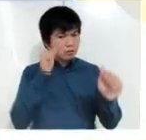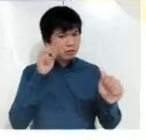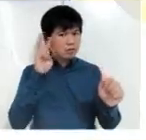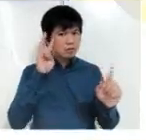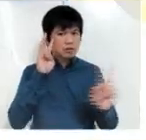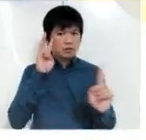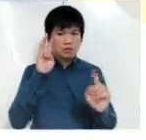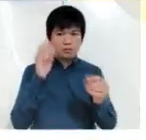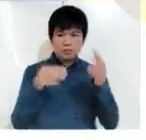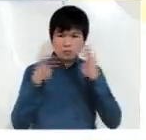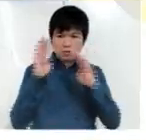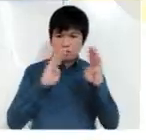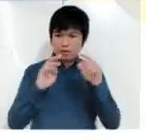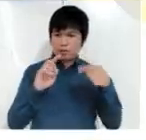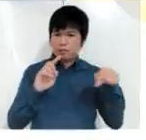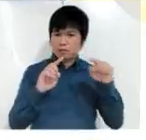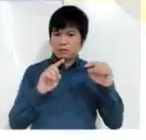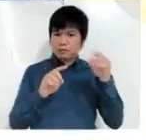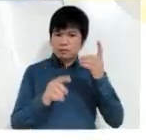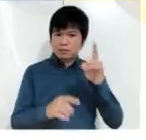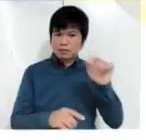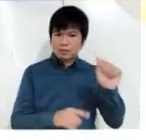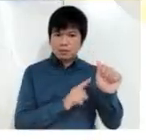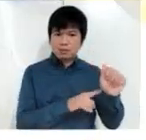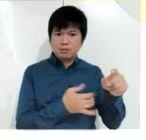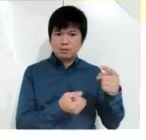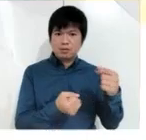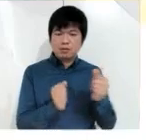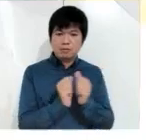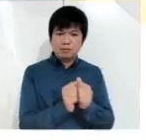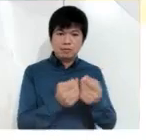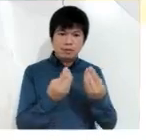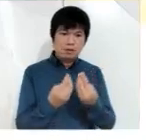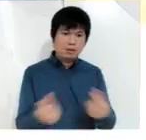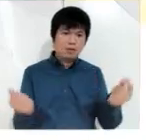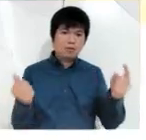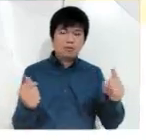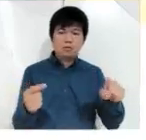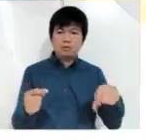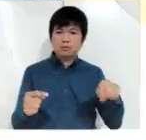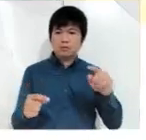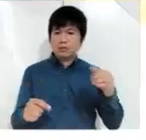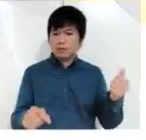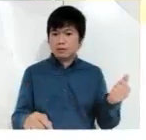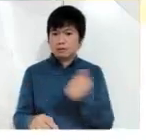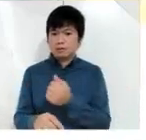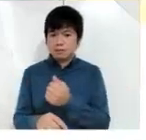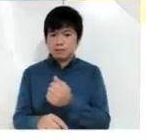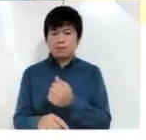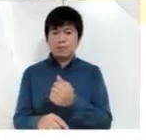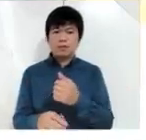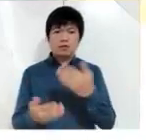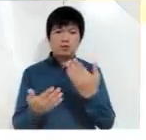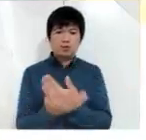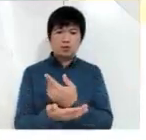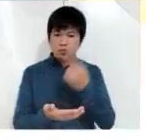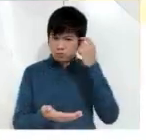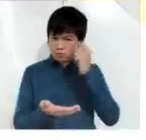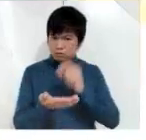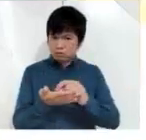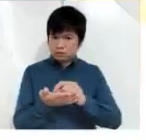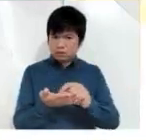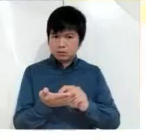marching order agad si Pangulong Bongbong Marcos kasunod ng pagtalaga kay Laurel Jr. bilang bagong agriculture secretary.